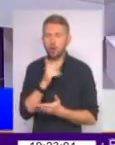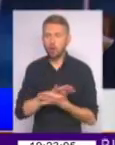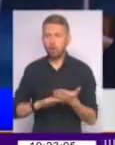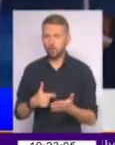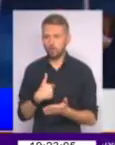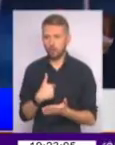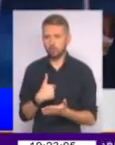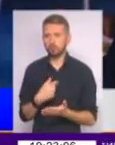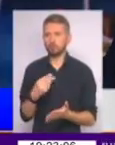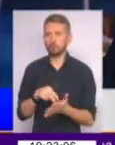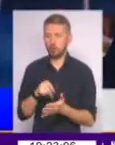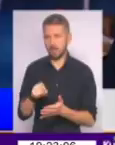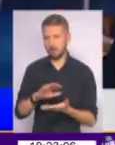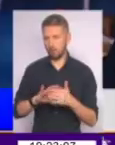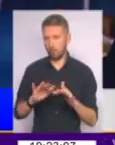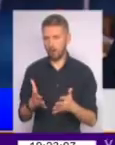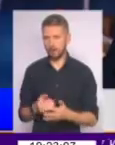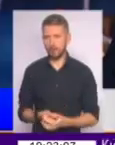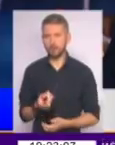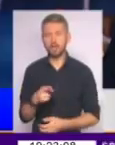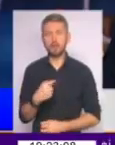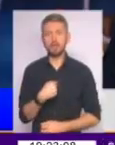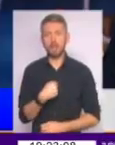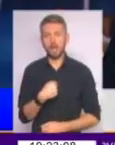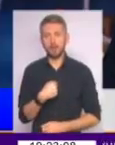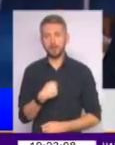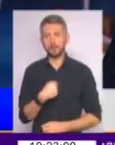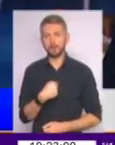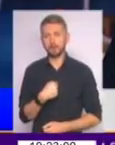ситуація. Для мене...